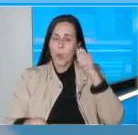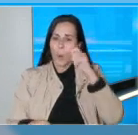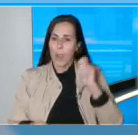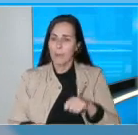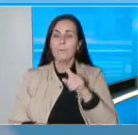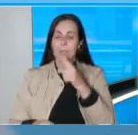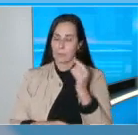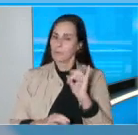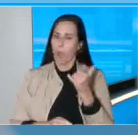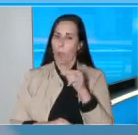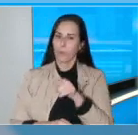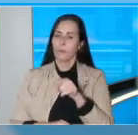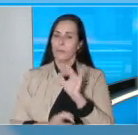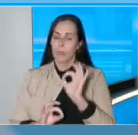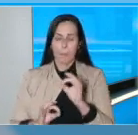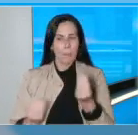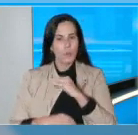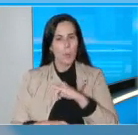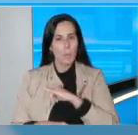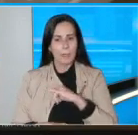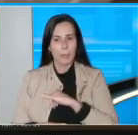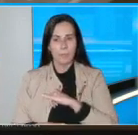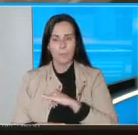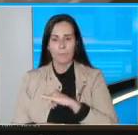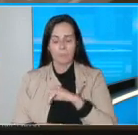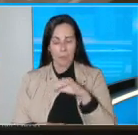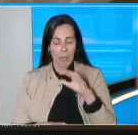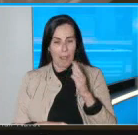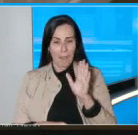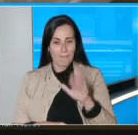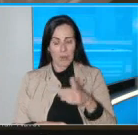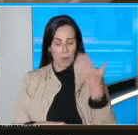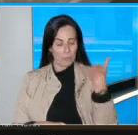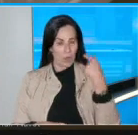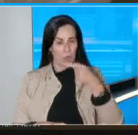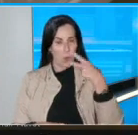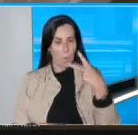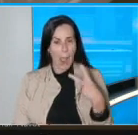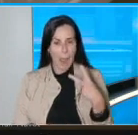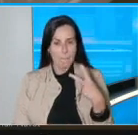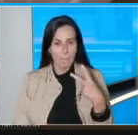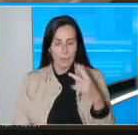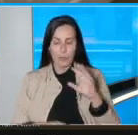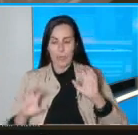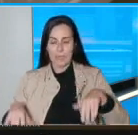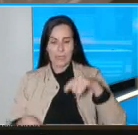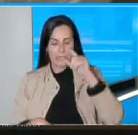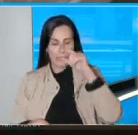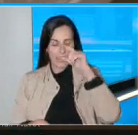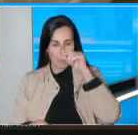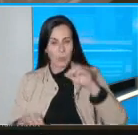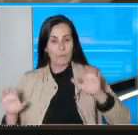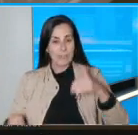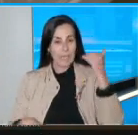נכון, וזו אחת הסוגיות באמת מעניינות. אפילו לפני יומיים בשיחתם של הנשיא פוטין ונשיא ארצות